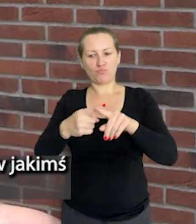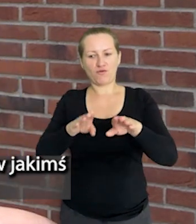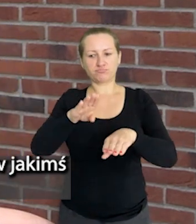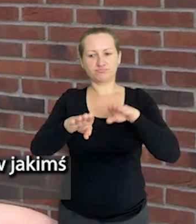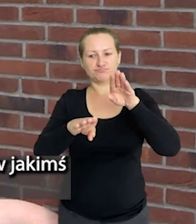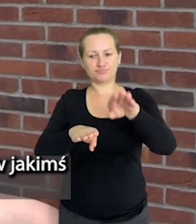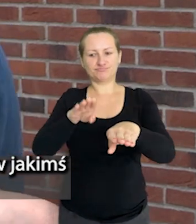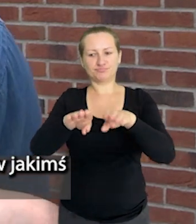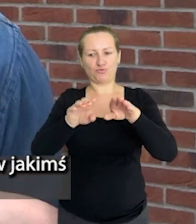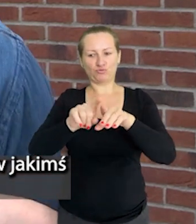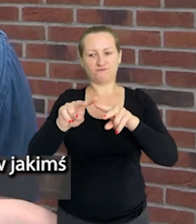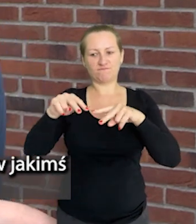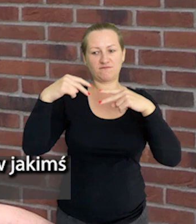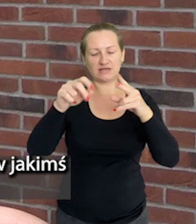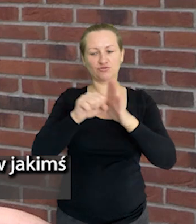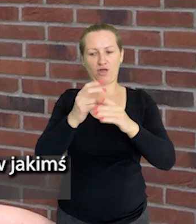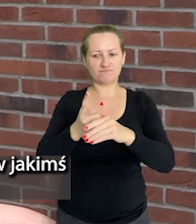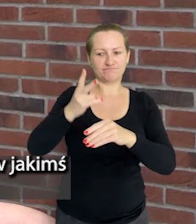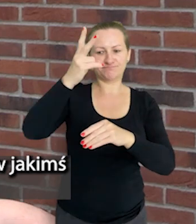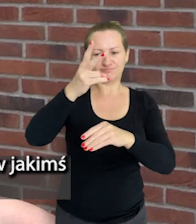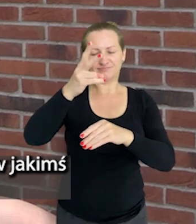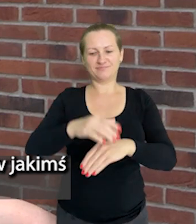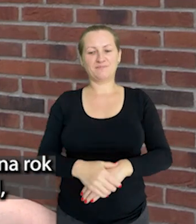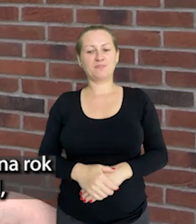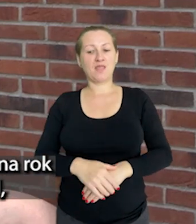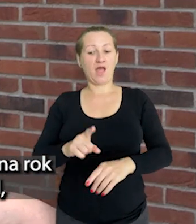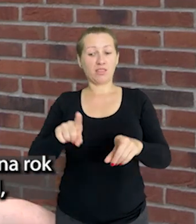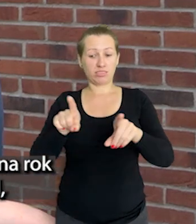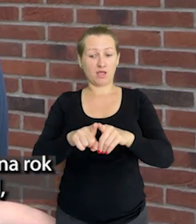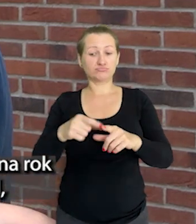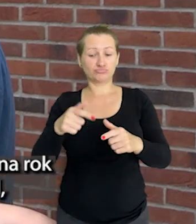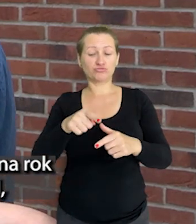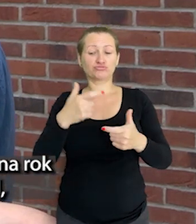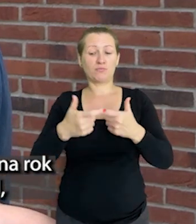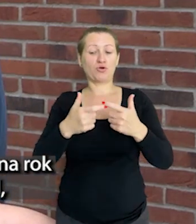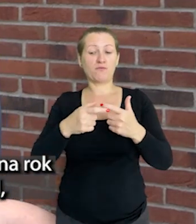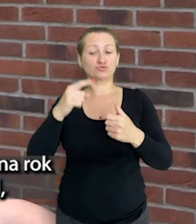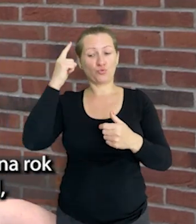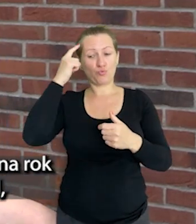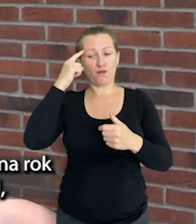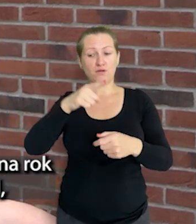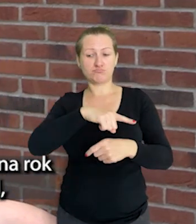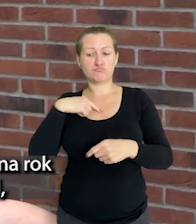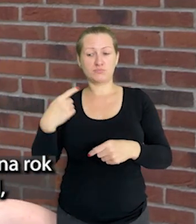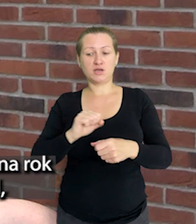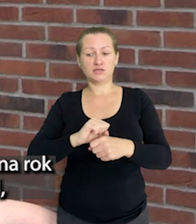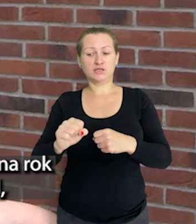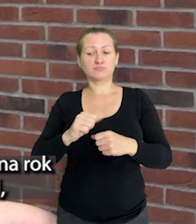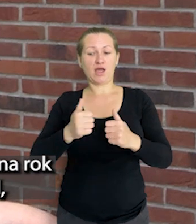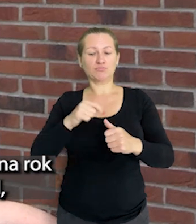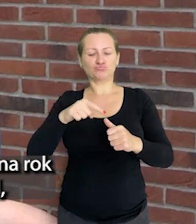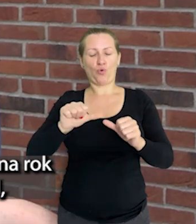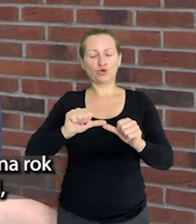to zaznaczam powoli, powrocie na salony ekstraklasy, ale też trzeba to zrobić wszystko z głową i my jesteśmy od tego, żeby